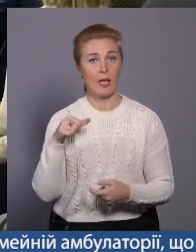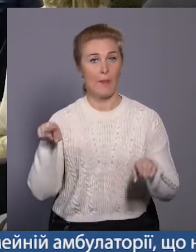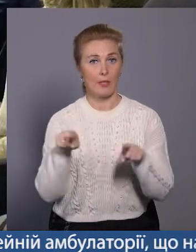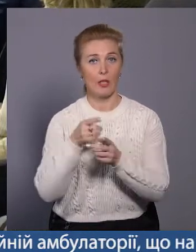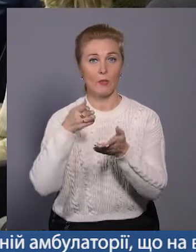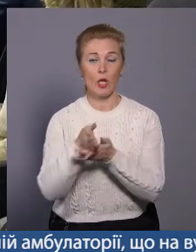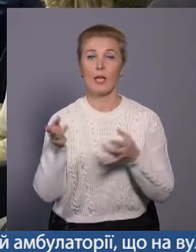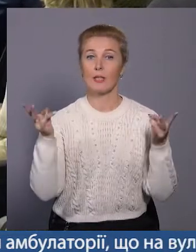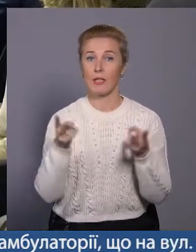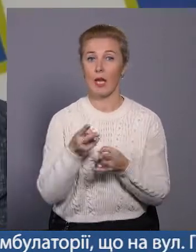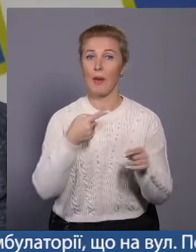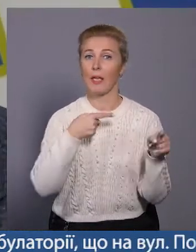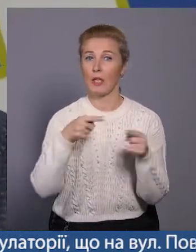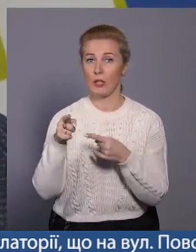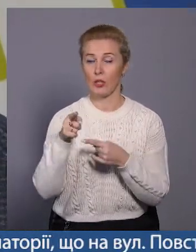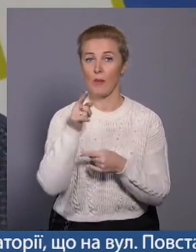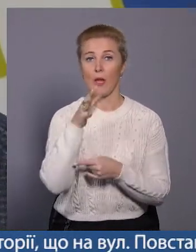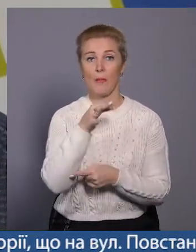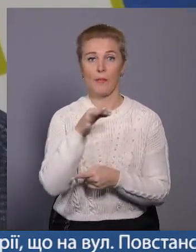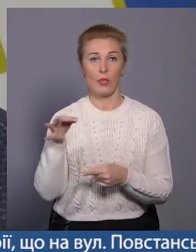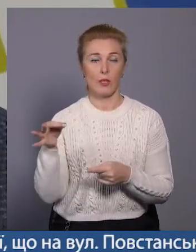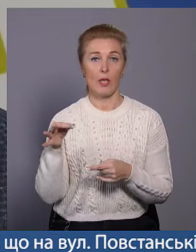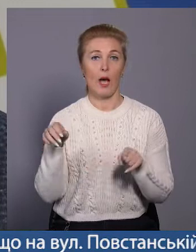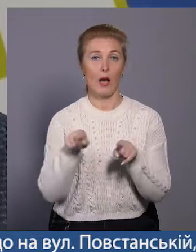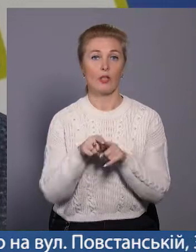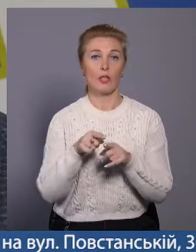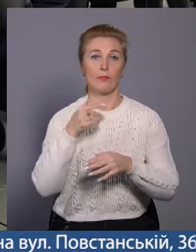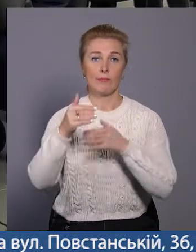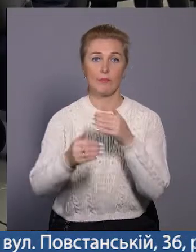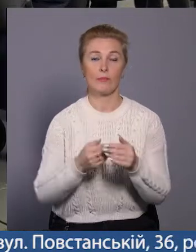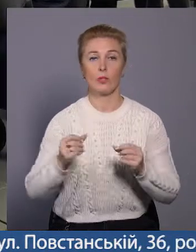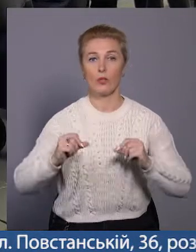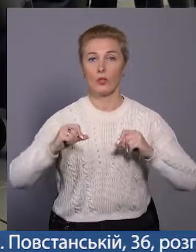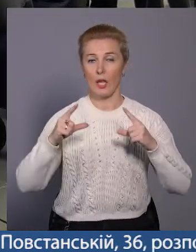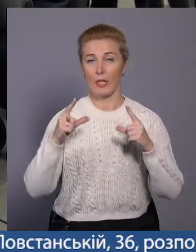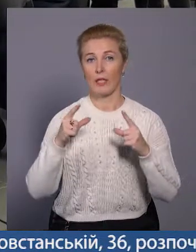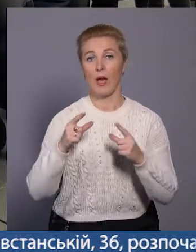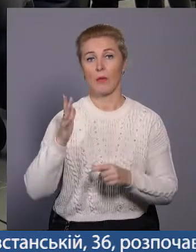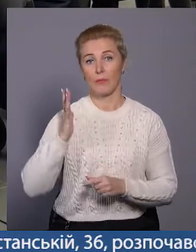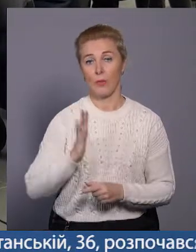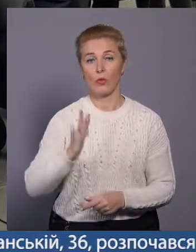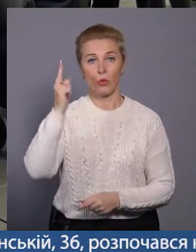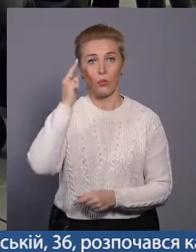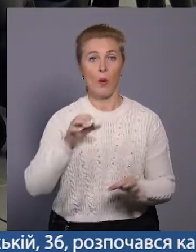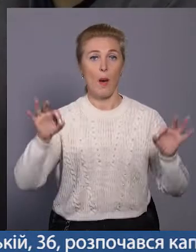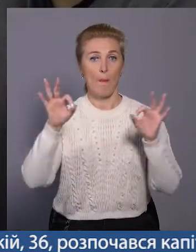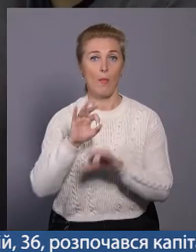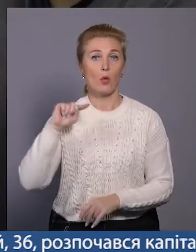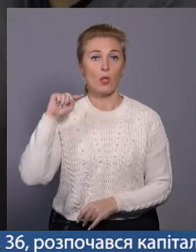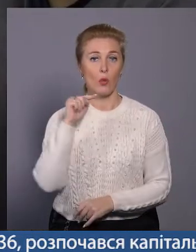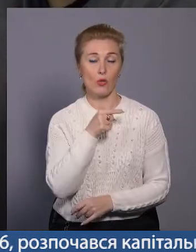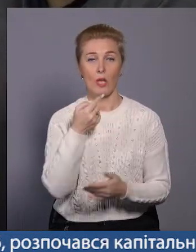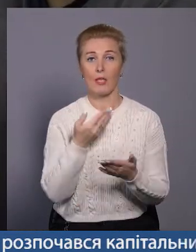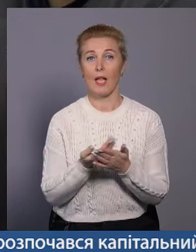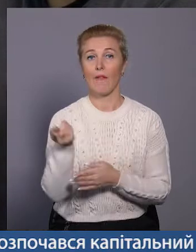шляхом варто йти й іншим, наголосили під час зустрічі, адже темпи зростання вартості енергоносіїв примушують думати про заощадження навіть